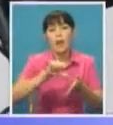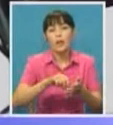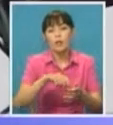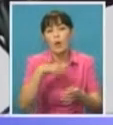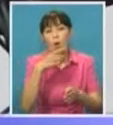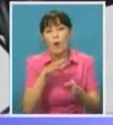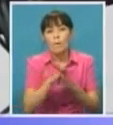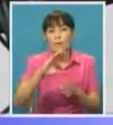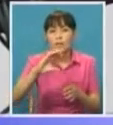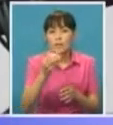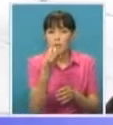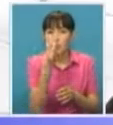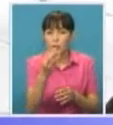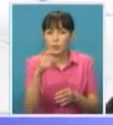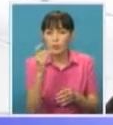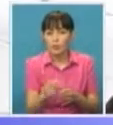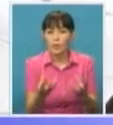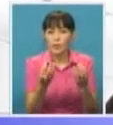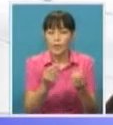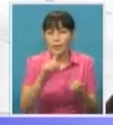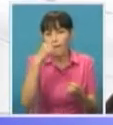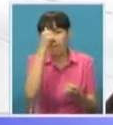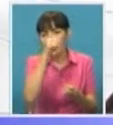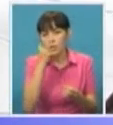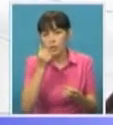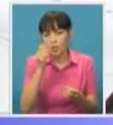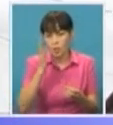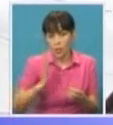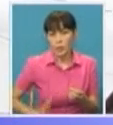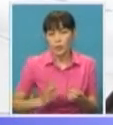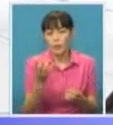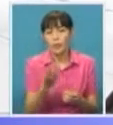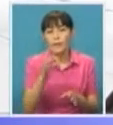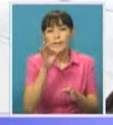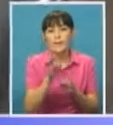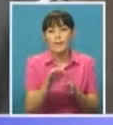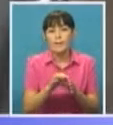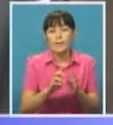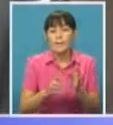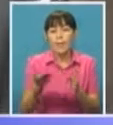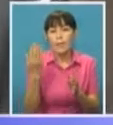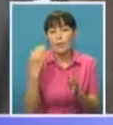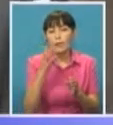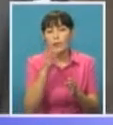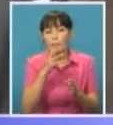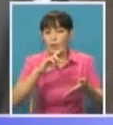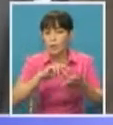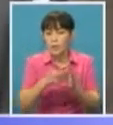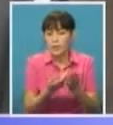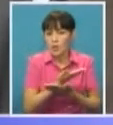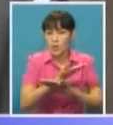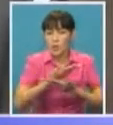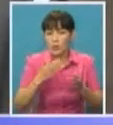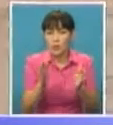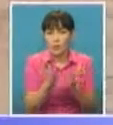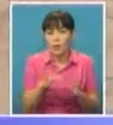айтуынша Самалыштың тұрғындары тағы бір жылдай шыдауға тура келеді. Себебі әу бастан инфрақұрылымы қаралмаған шағын ауданның